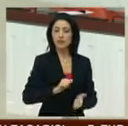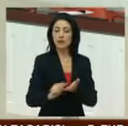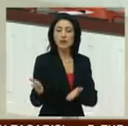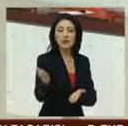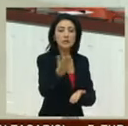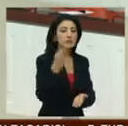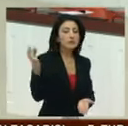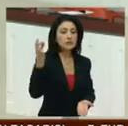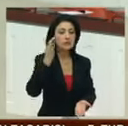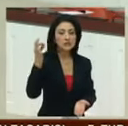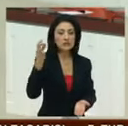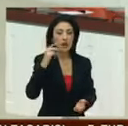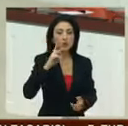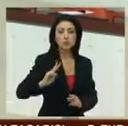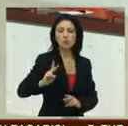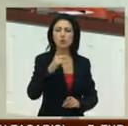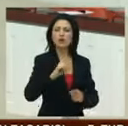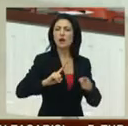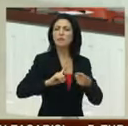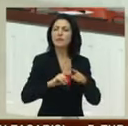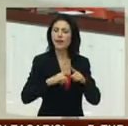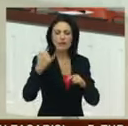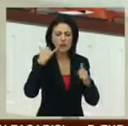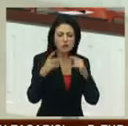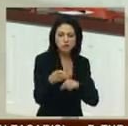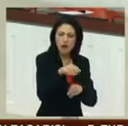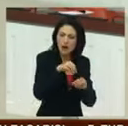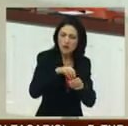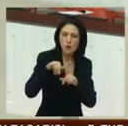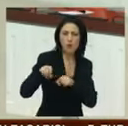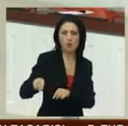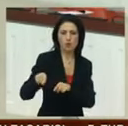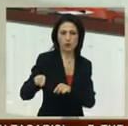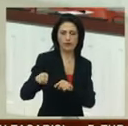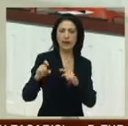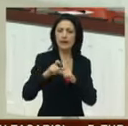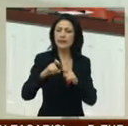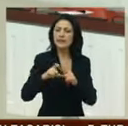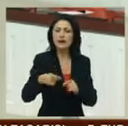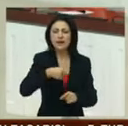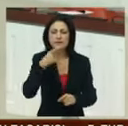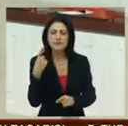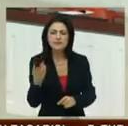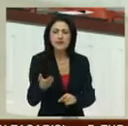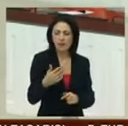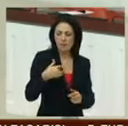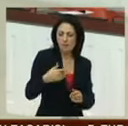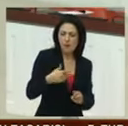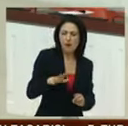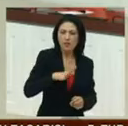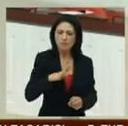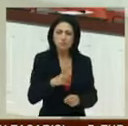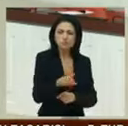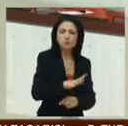Hepimizi dinleyen muhteşem teknolojiler de aynı kaynaktan. Etnik köken, mezhep rekabeti ve